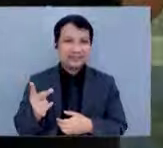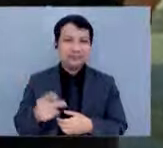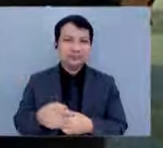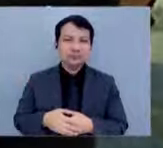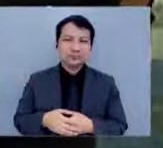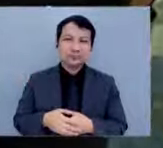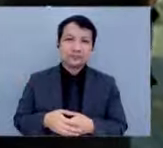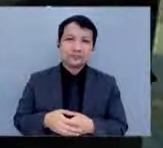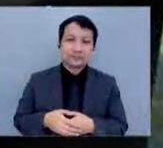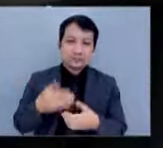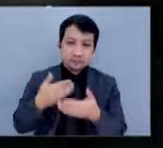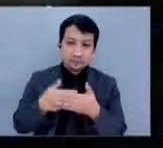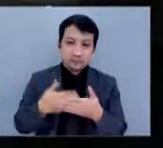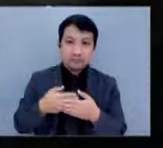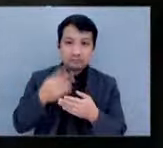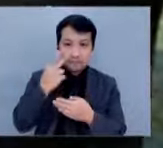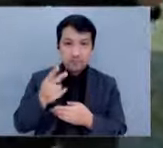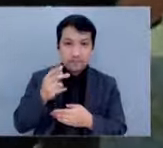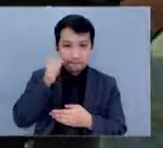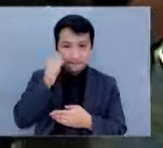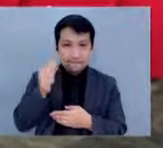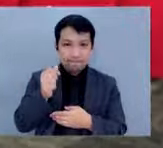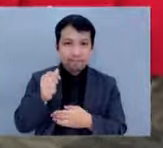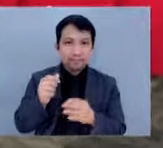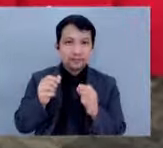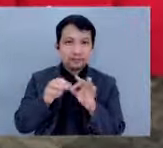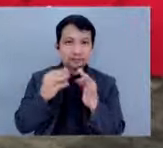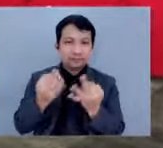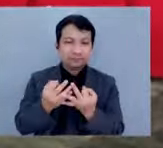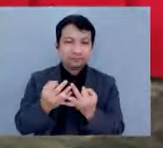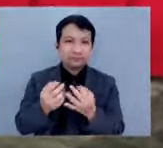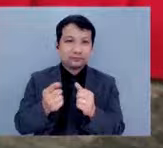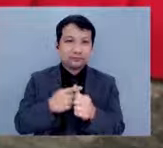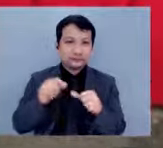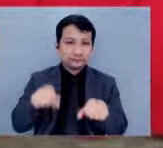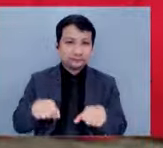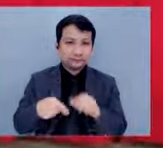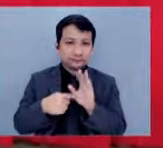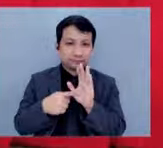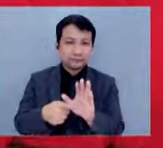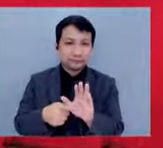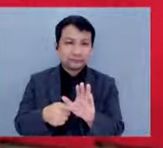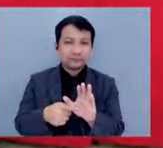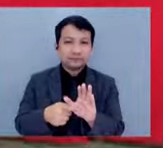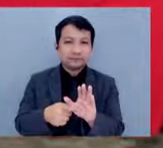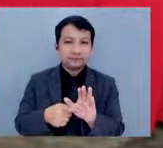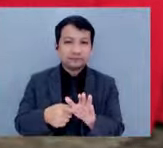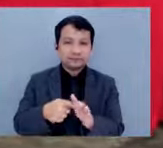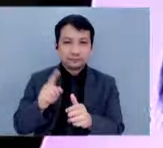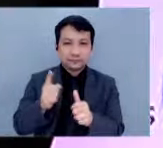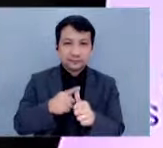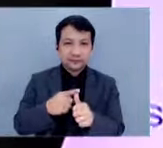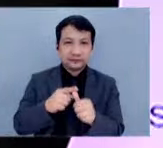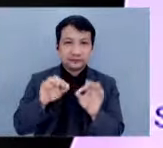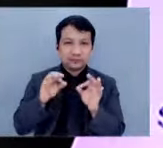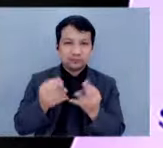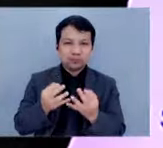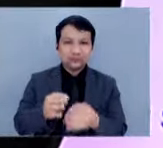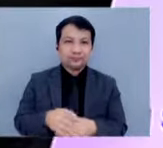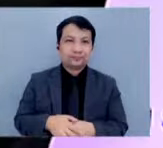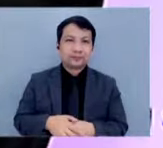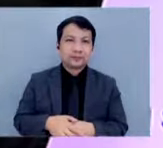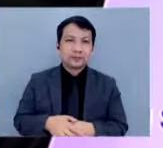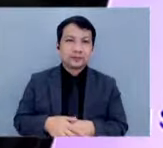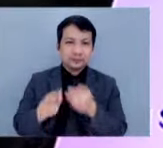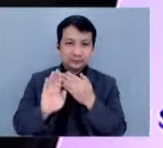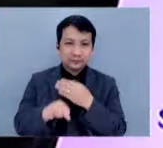Malapit nang mapanood si Andres at ang Mulak family sa much-awaited kapatid sitcom na The Purse Family. Nagbabalita